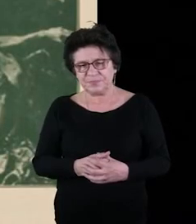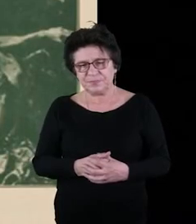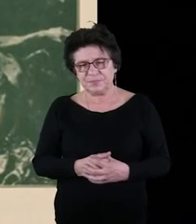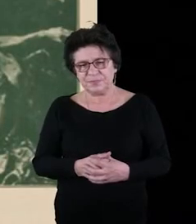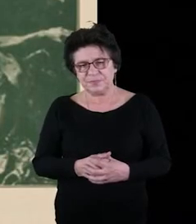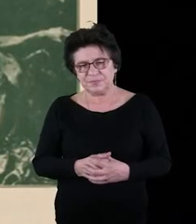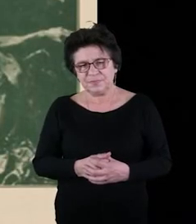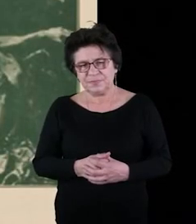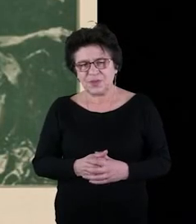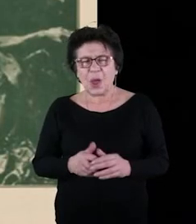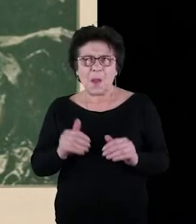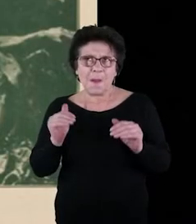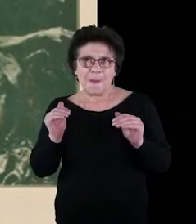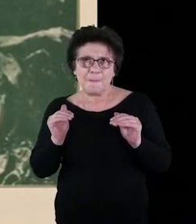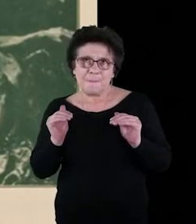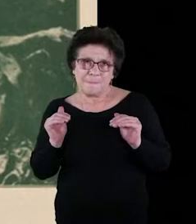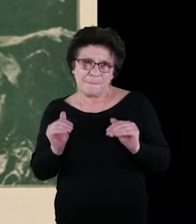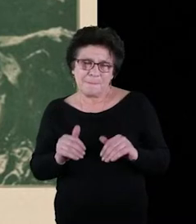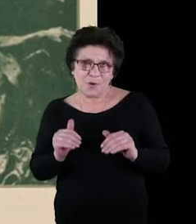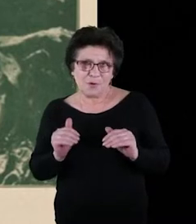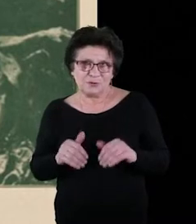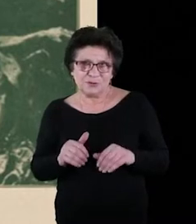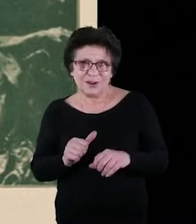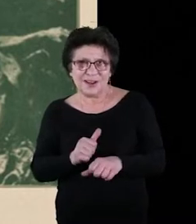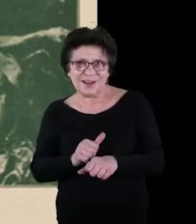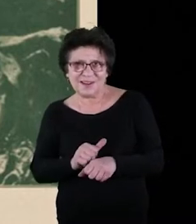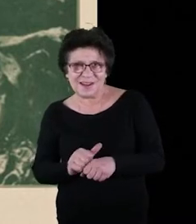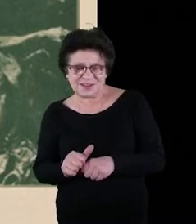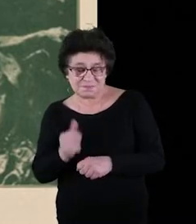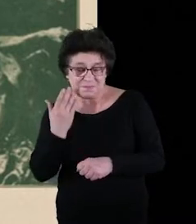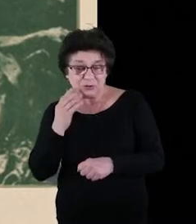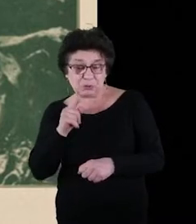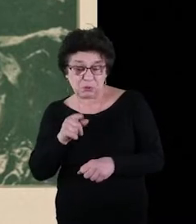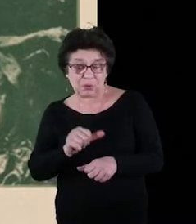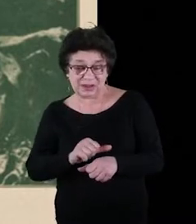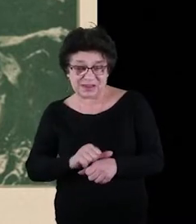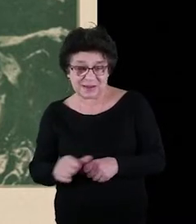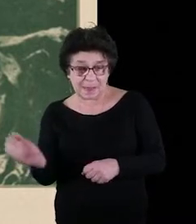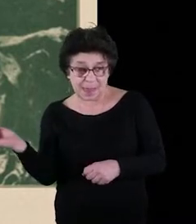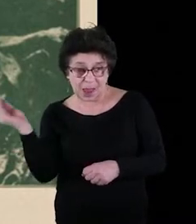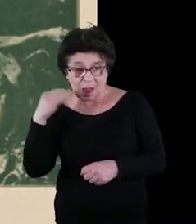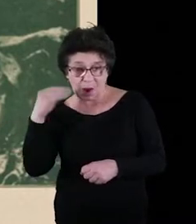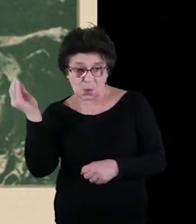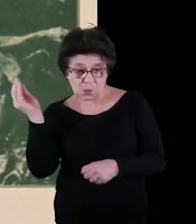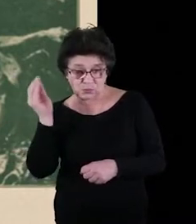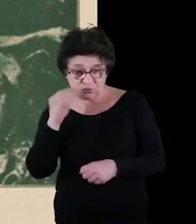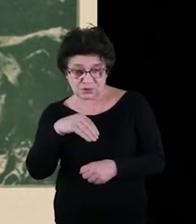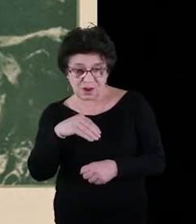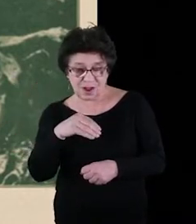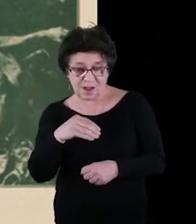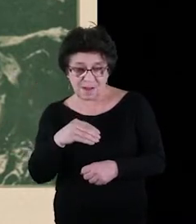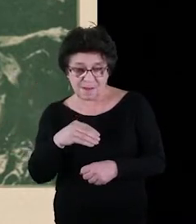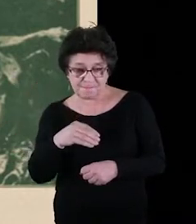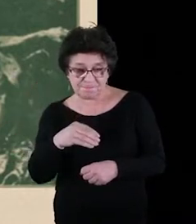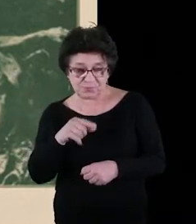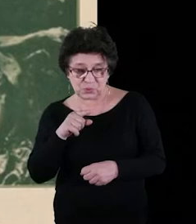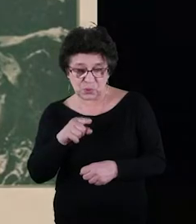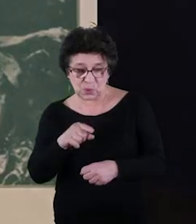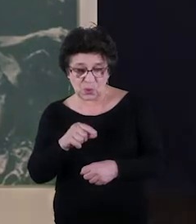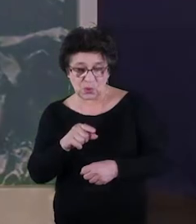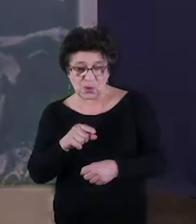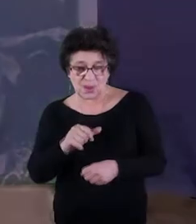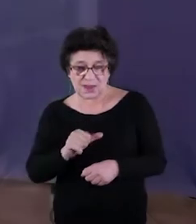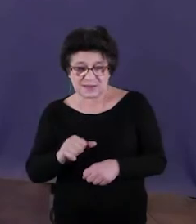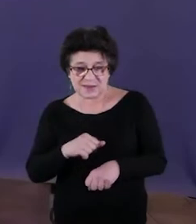może jest taką bardzo i dla mnie również taką nauczką i lekcją o tym żeby informacje